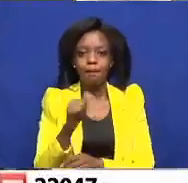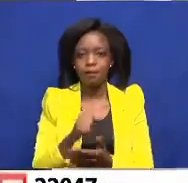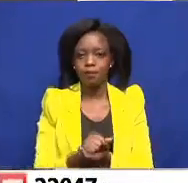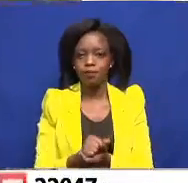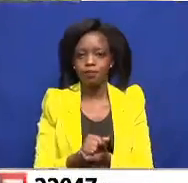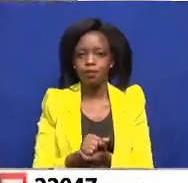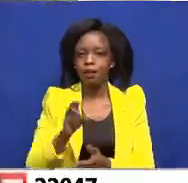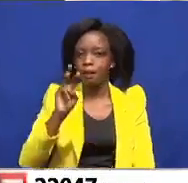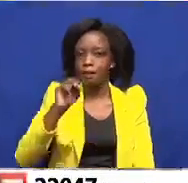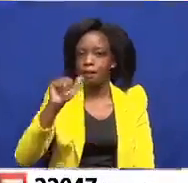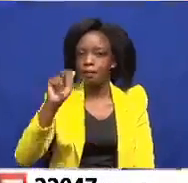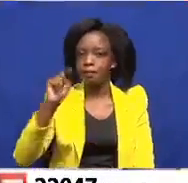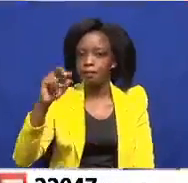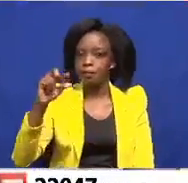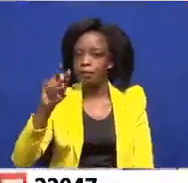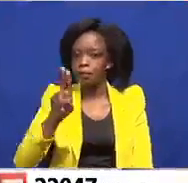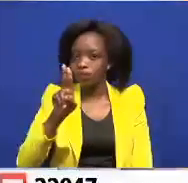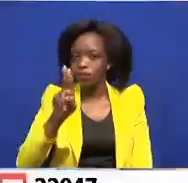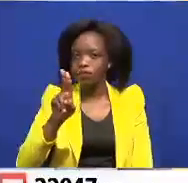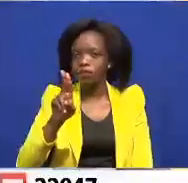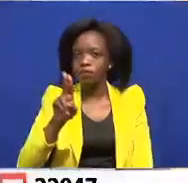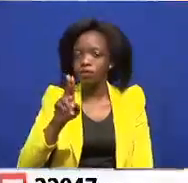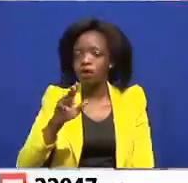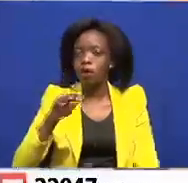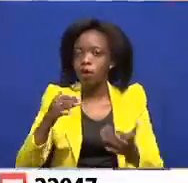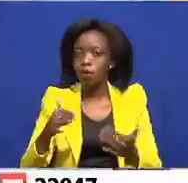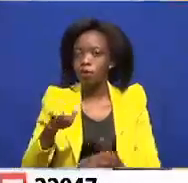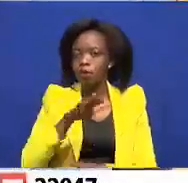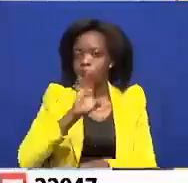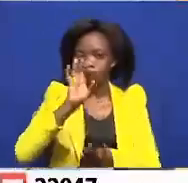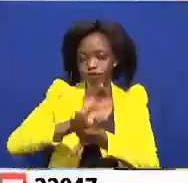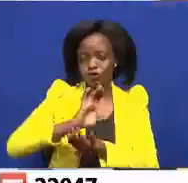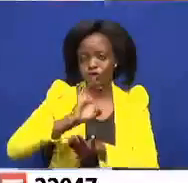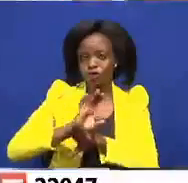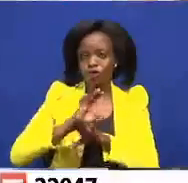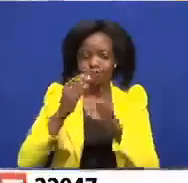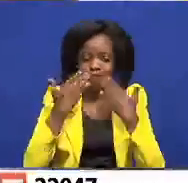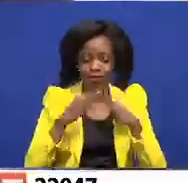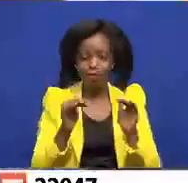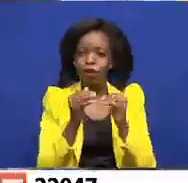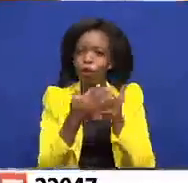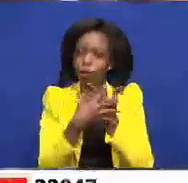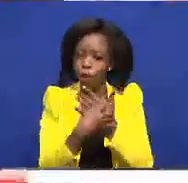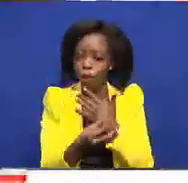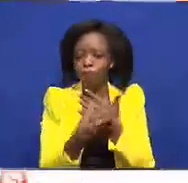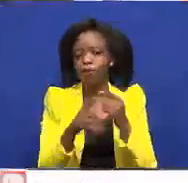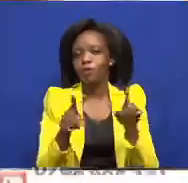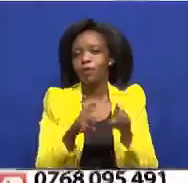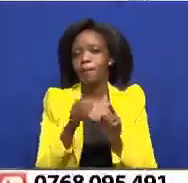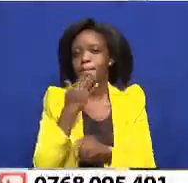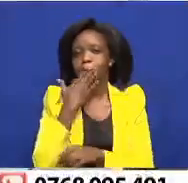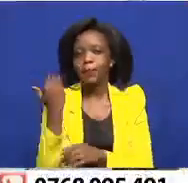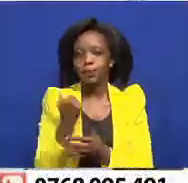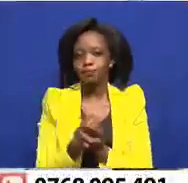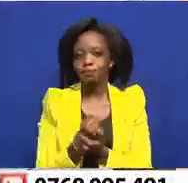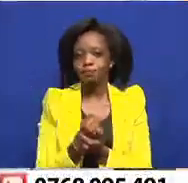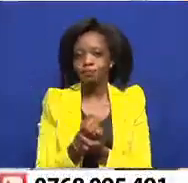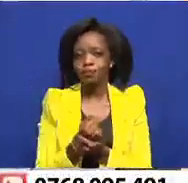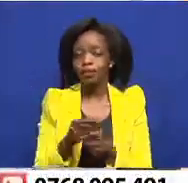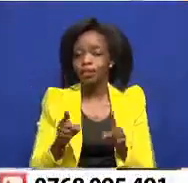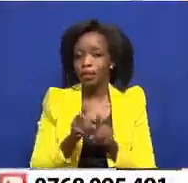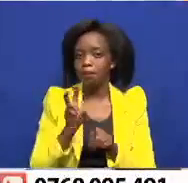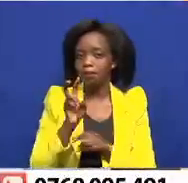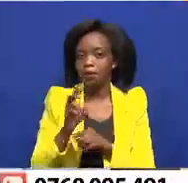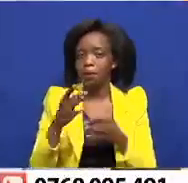ile ya Mangu na pale kwa kanisa. Na hii na inaonekana